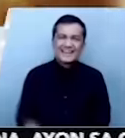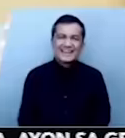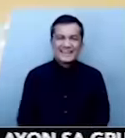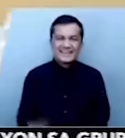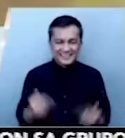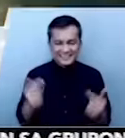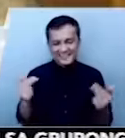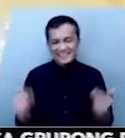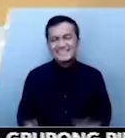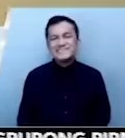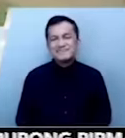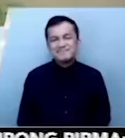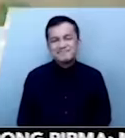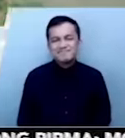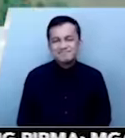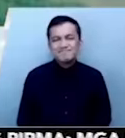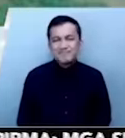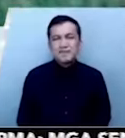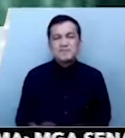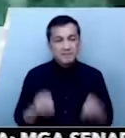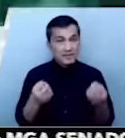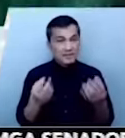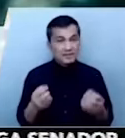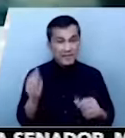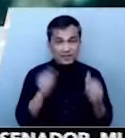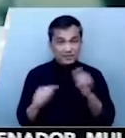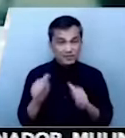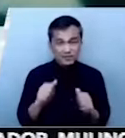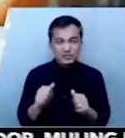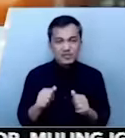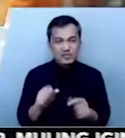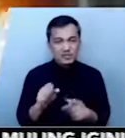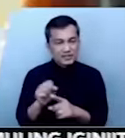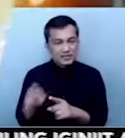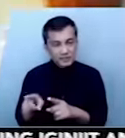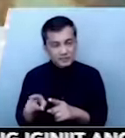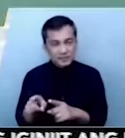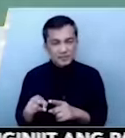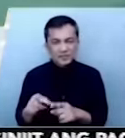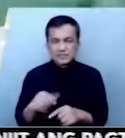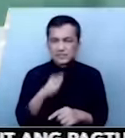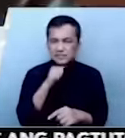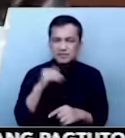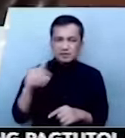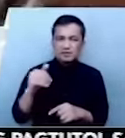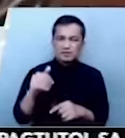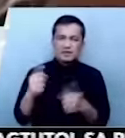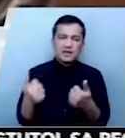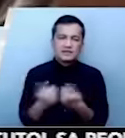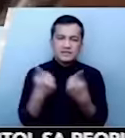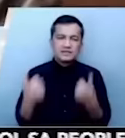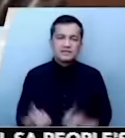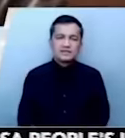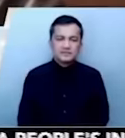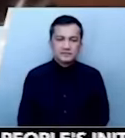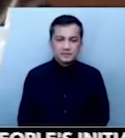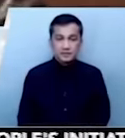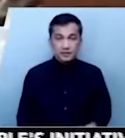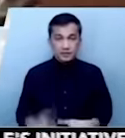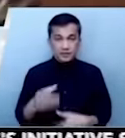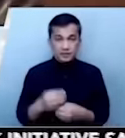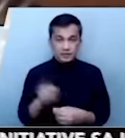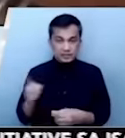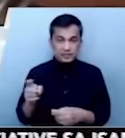Dahil maraming action scenes, hindi rin maiwasang magkaroon ng aksidente sa set. Isa na riyan ang